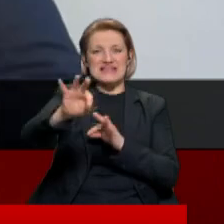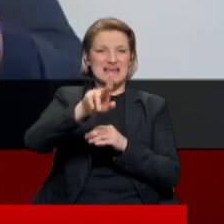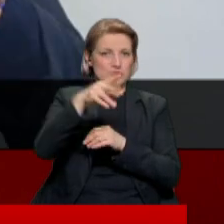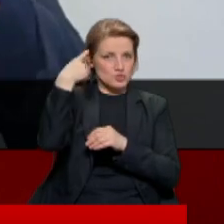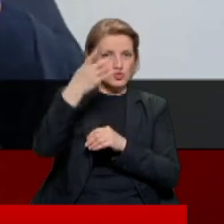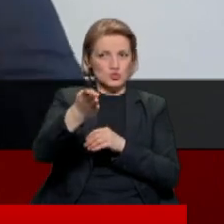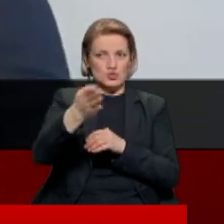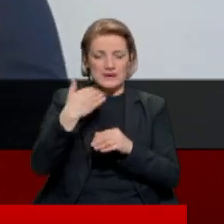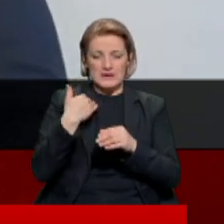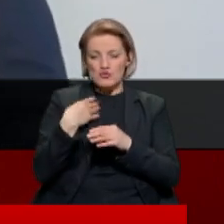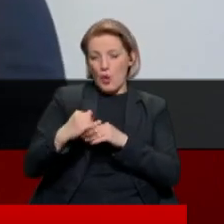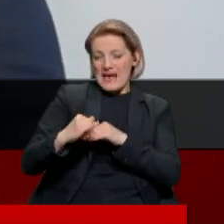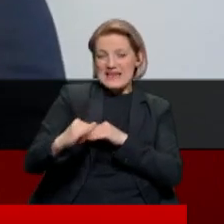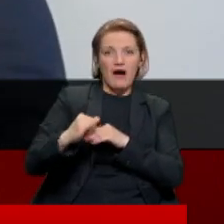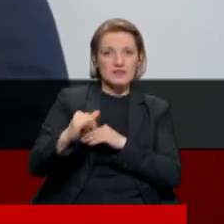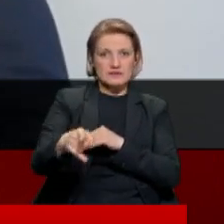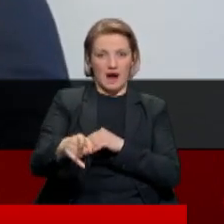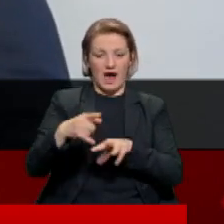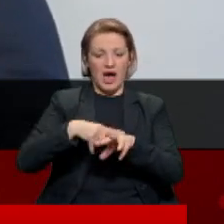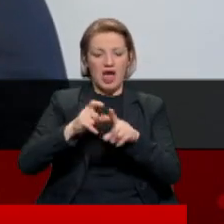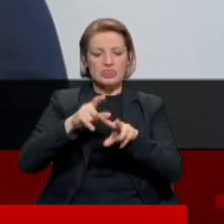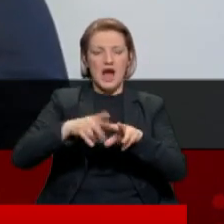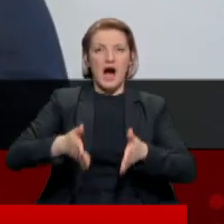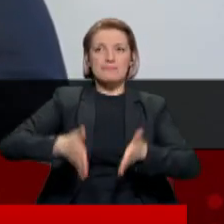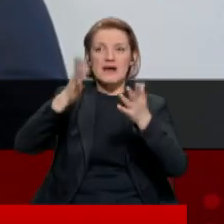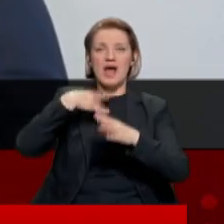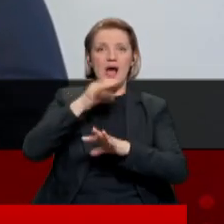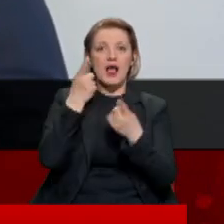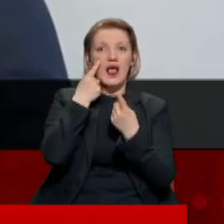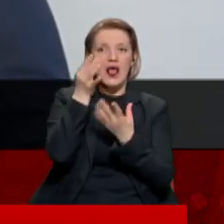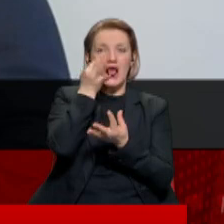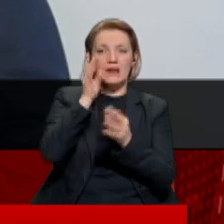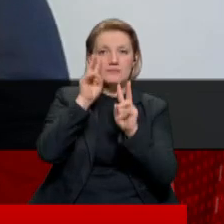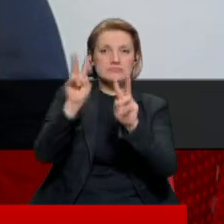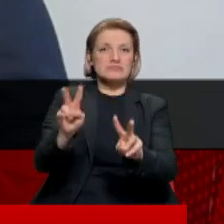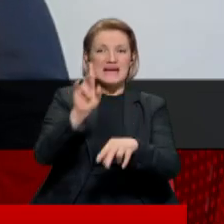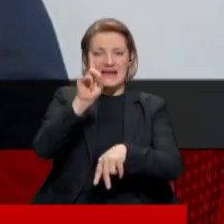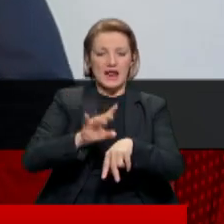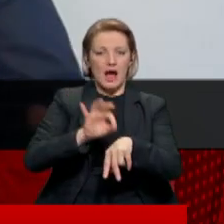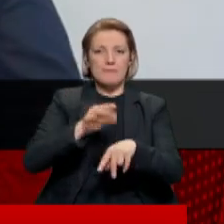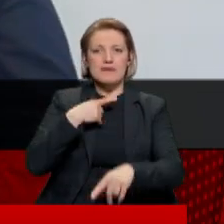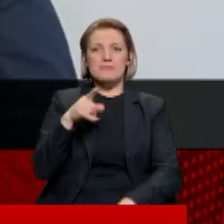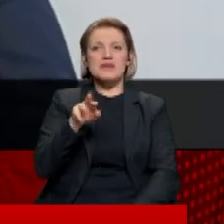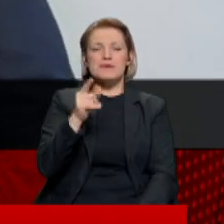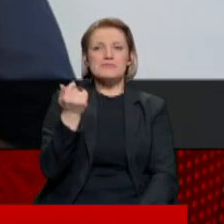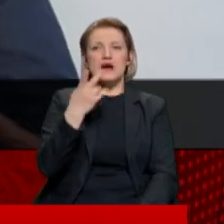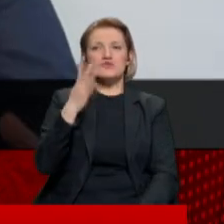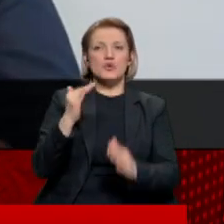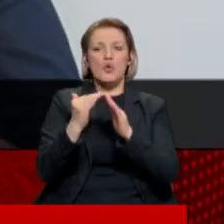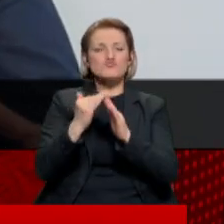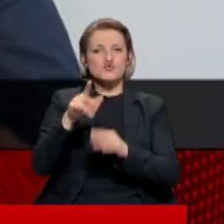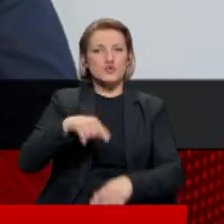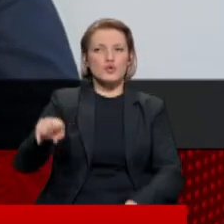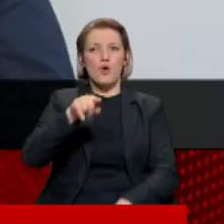düşünün, çok yakınındaydı. Bütün her şeye tanık oldum ilk anından beri. Yani benim gibi birkaç tane daha konu